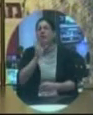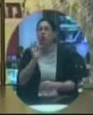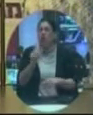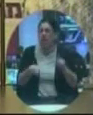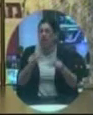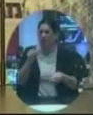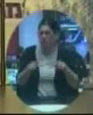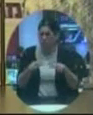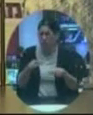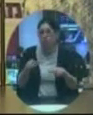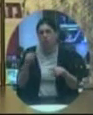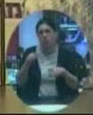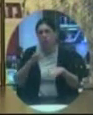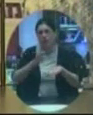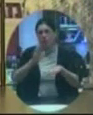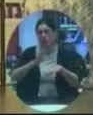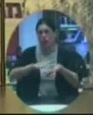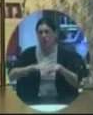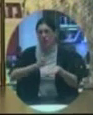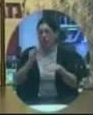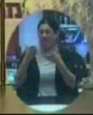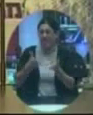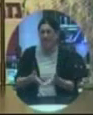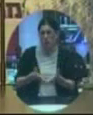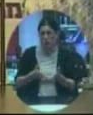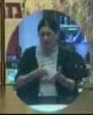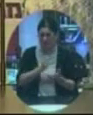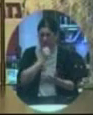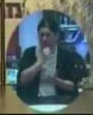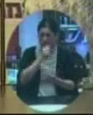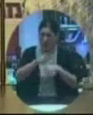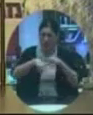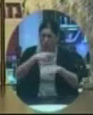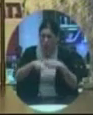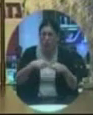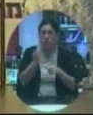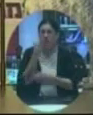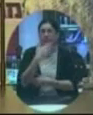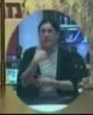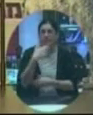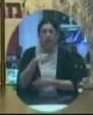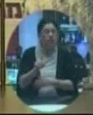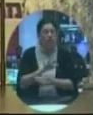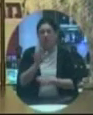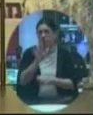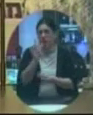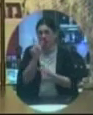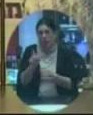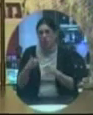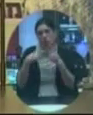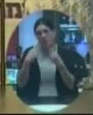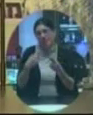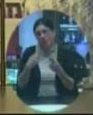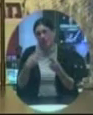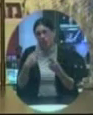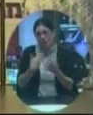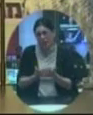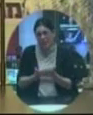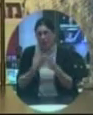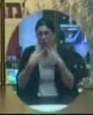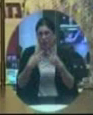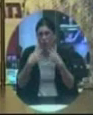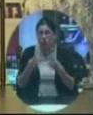הסיעוד בישראל, ואין מי שמציע פתרונות, והפתרונות קיימים בדמות הכשרה